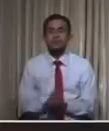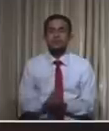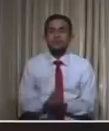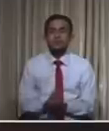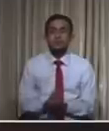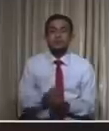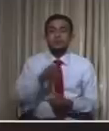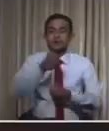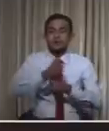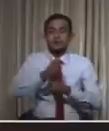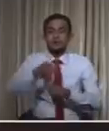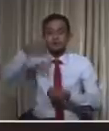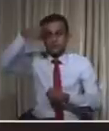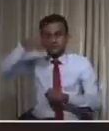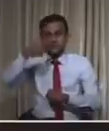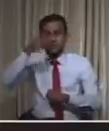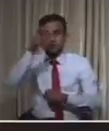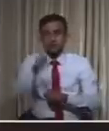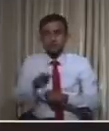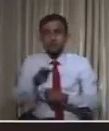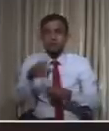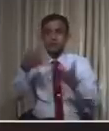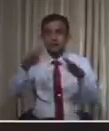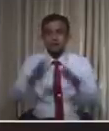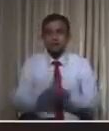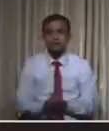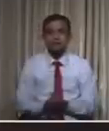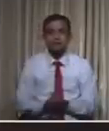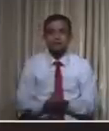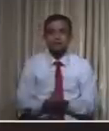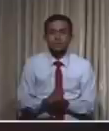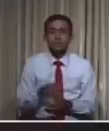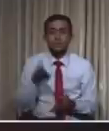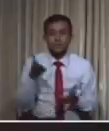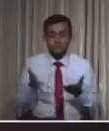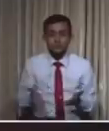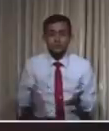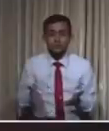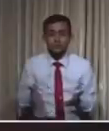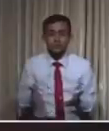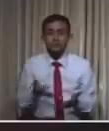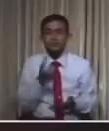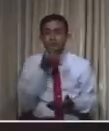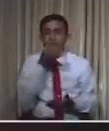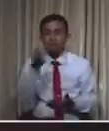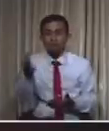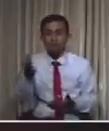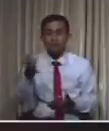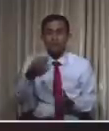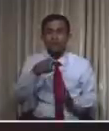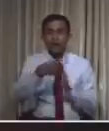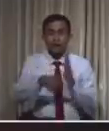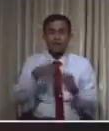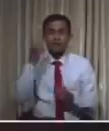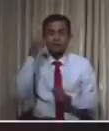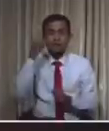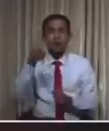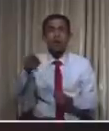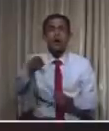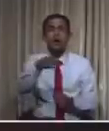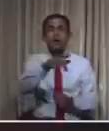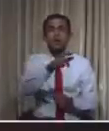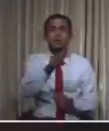එයා රජයේ සාකිකාරයෙක් කරලා. අද මේකේ චෝදනාව එනකොට රට දන්නවා කවුද මේ